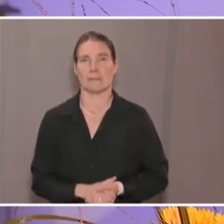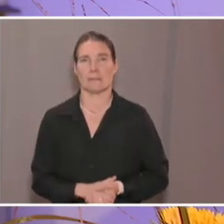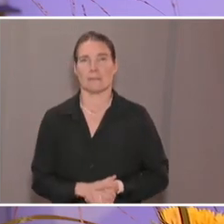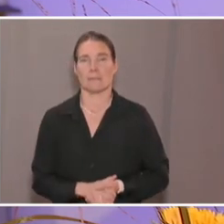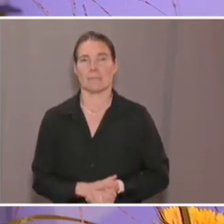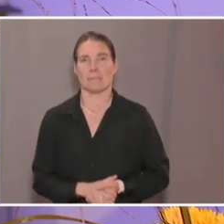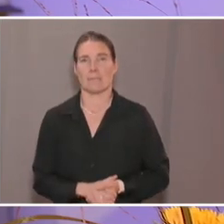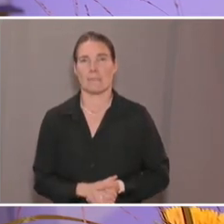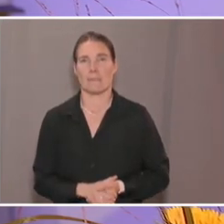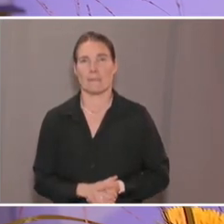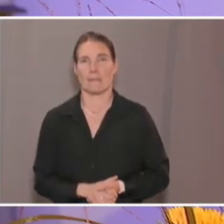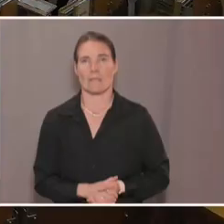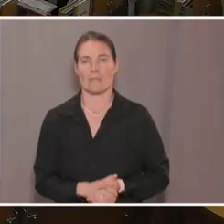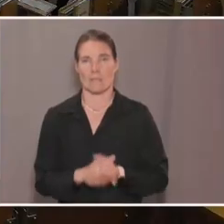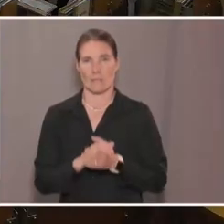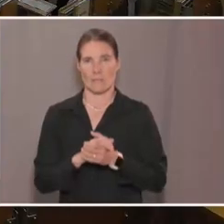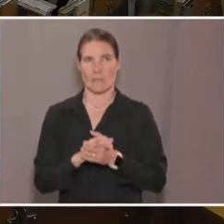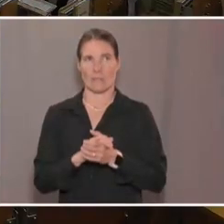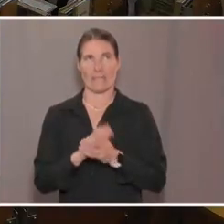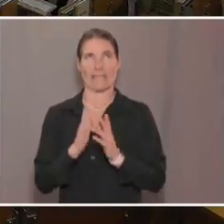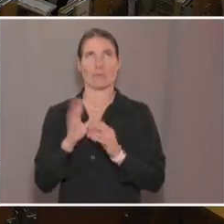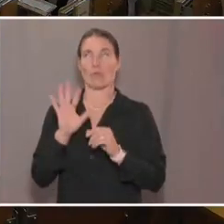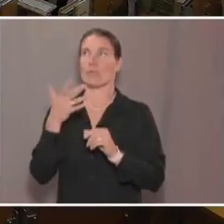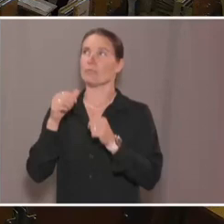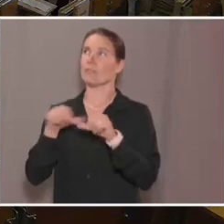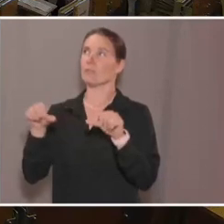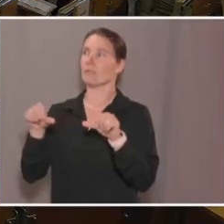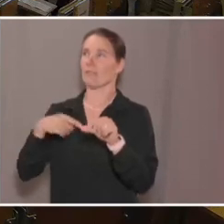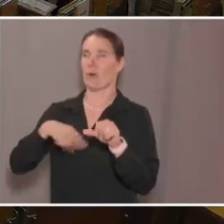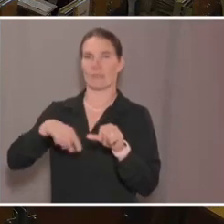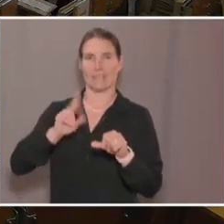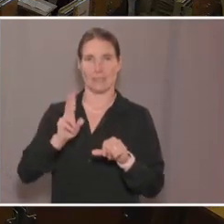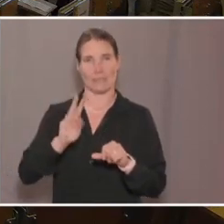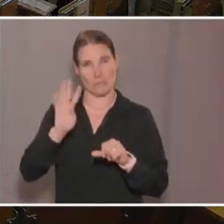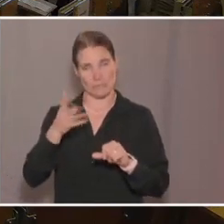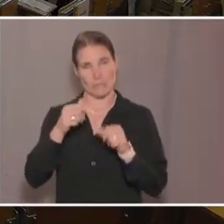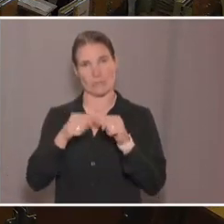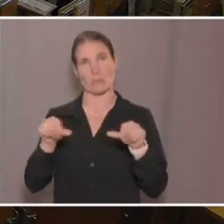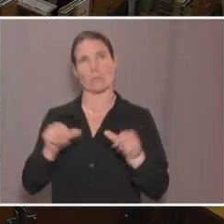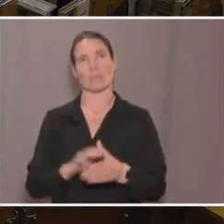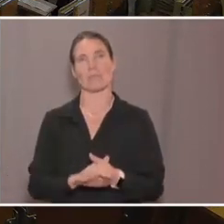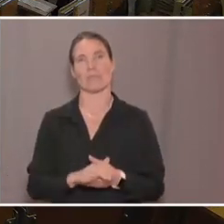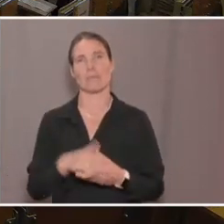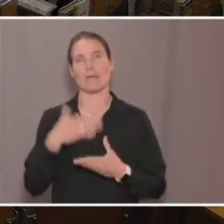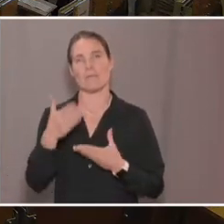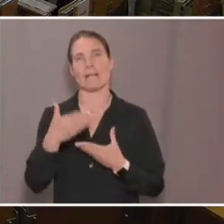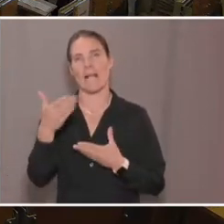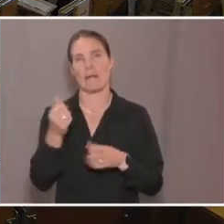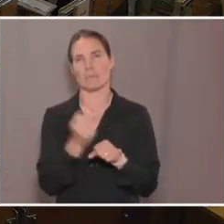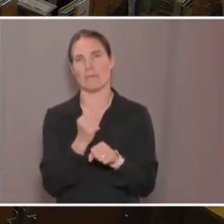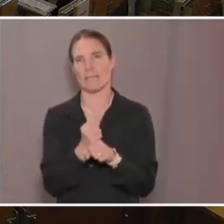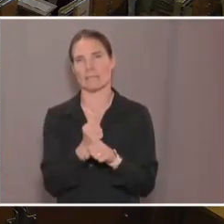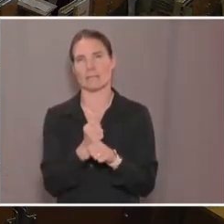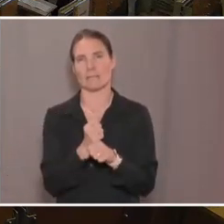machen, ich habe noch ein 5. Glück, das kommt gleich noch, wenn wir Vergaben machen, wir gar nicht so genau wissen, wen